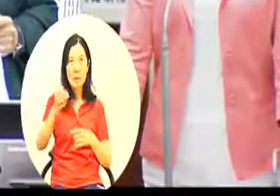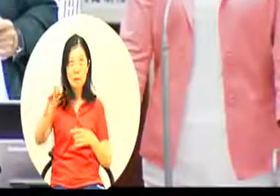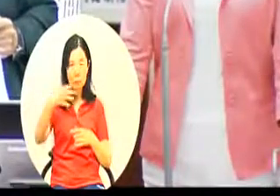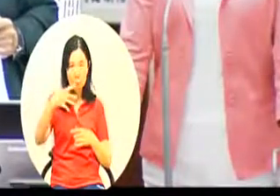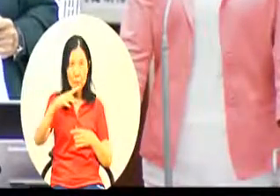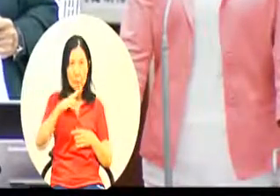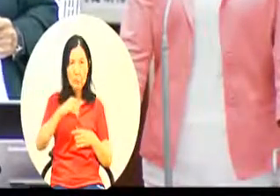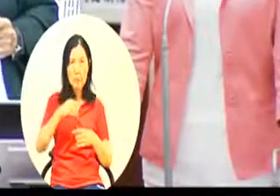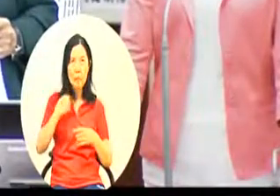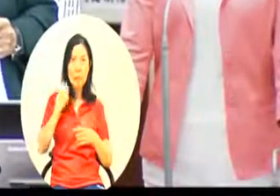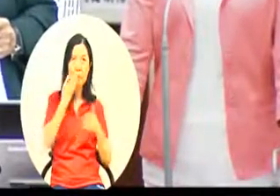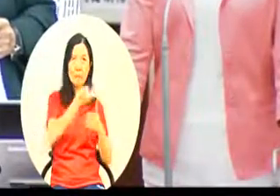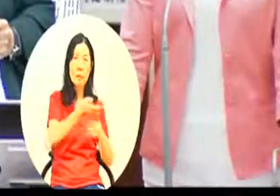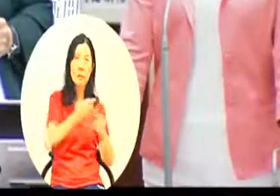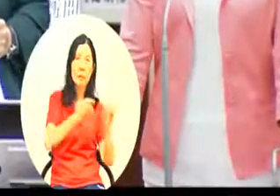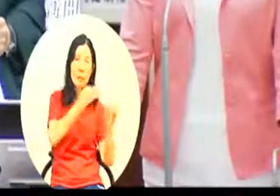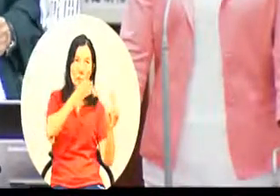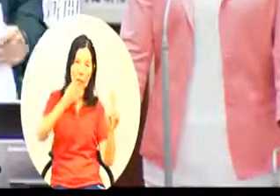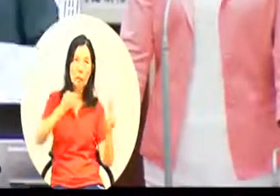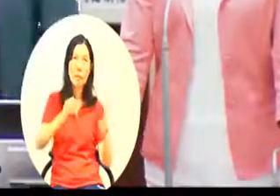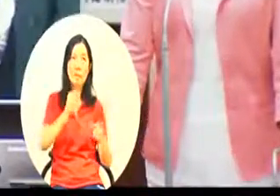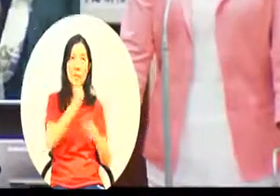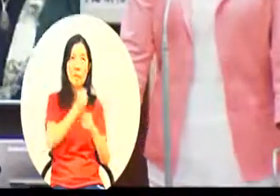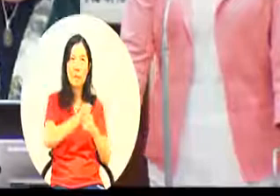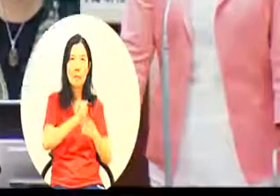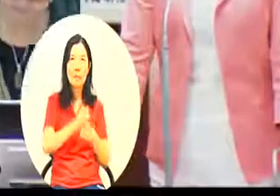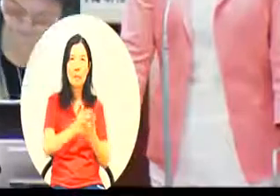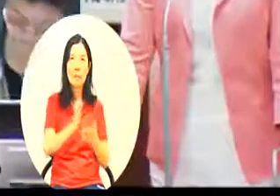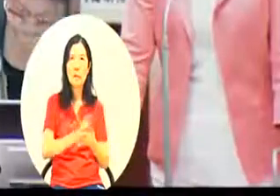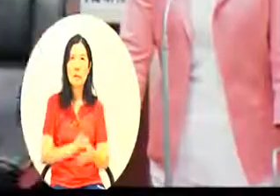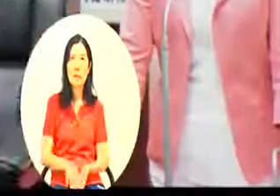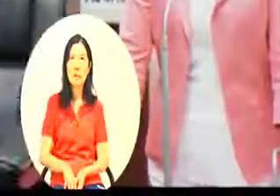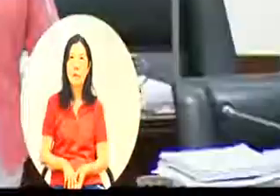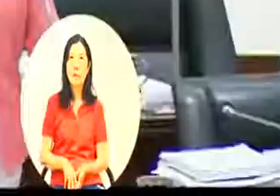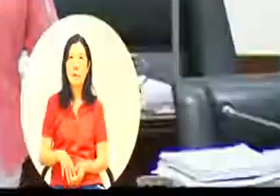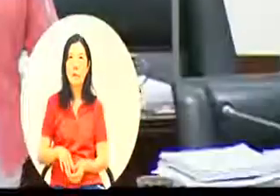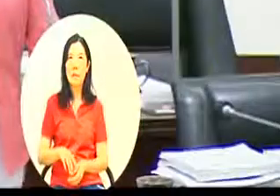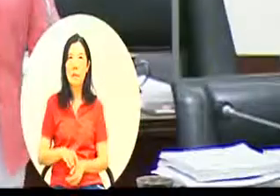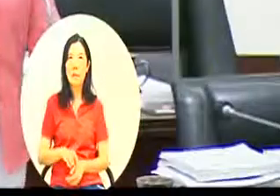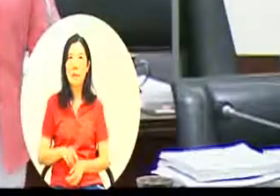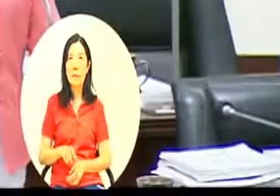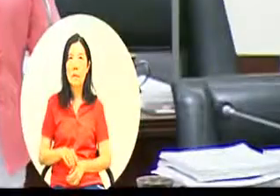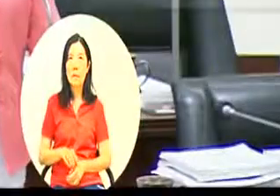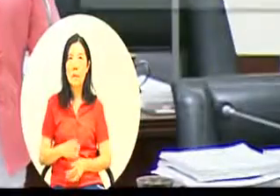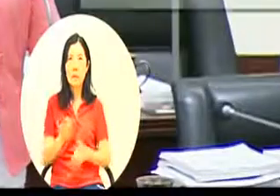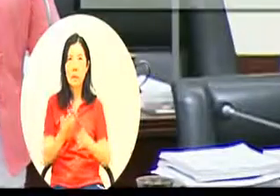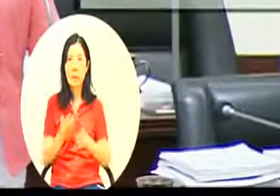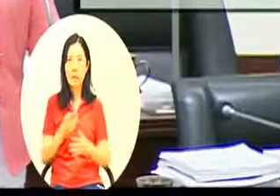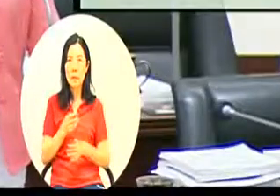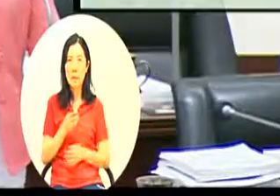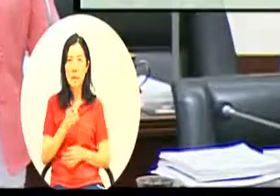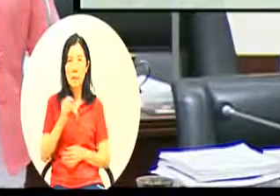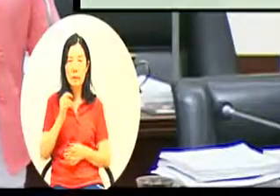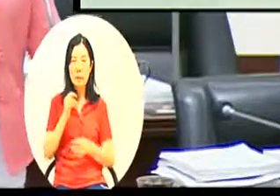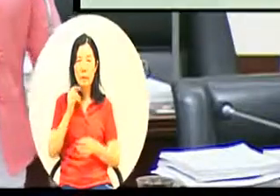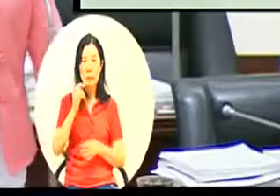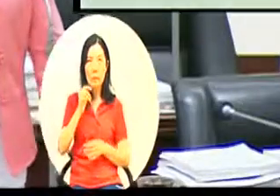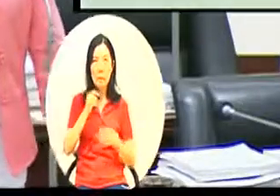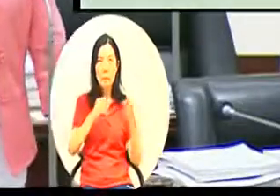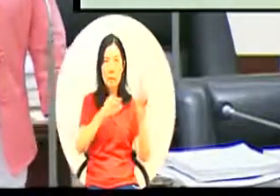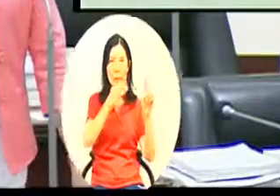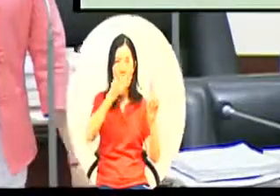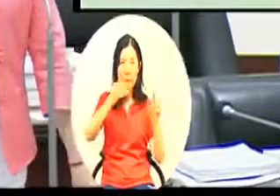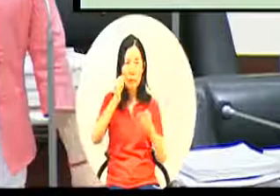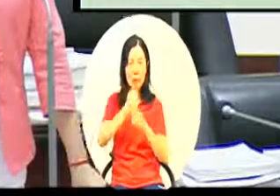们1999来处理，再跟李议员说明。 好，谢谢市长哈。刚刚呢，其实我也很肯定我们1999